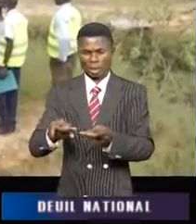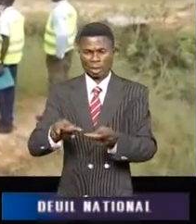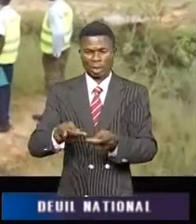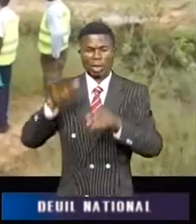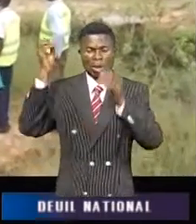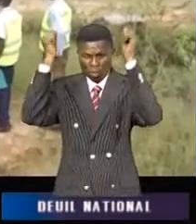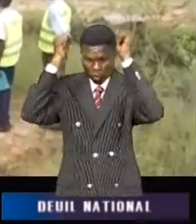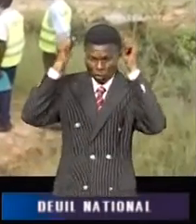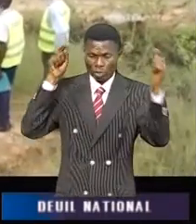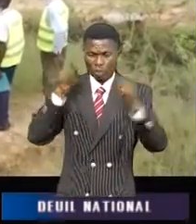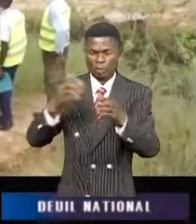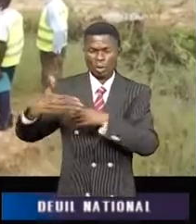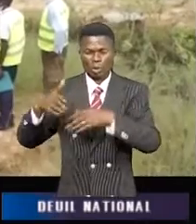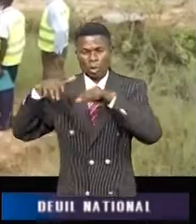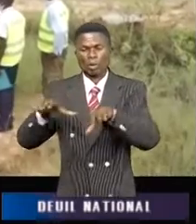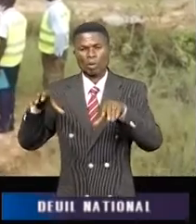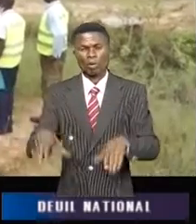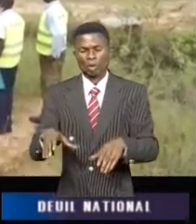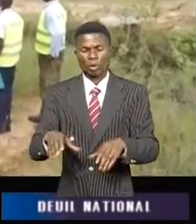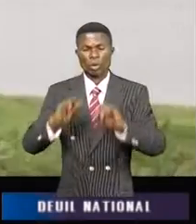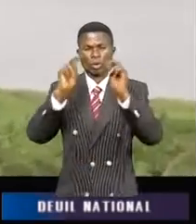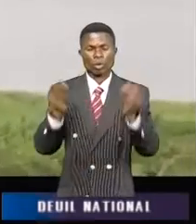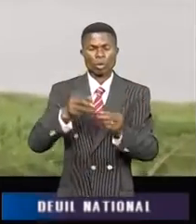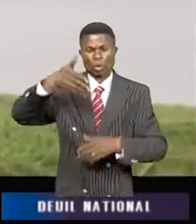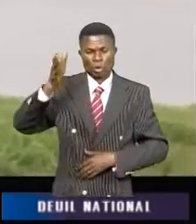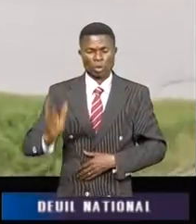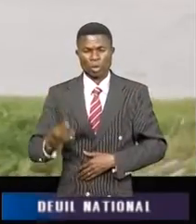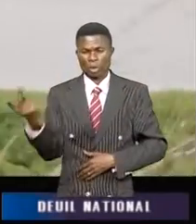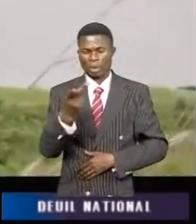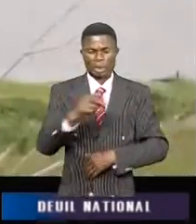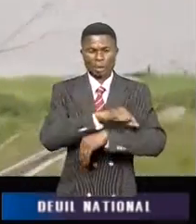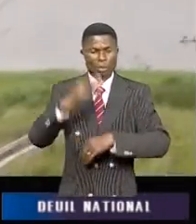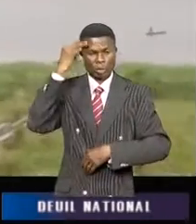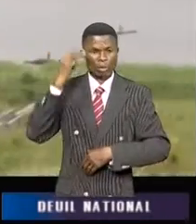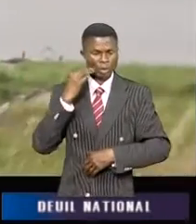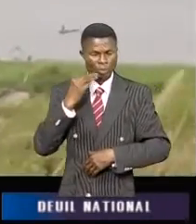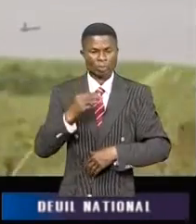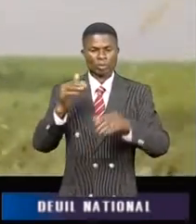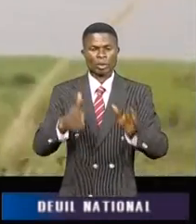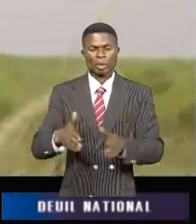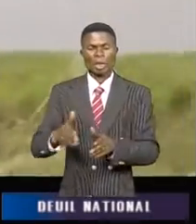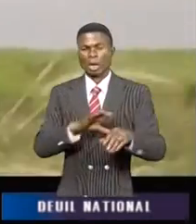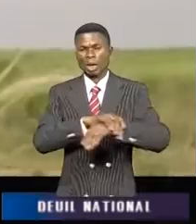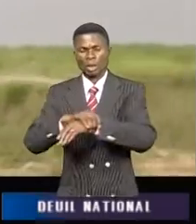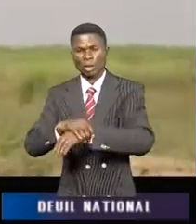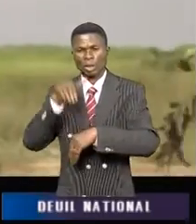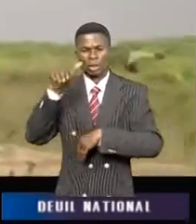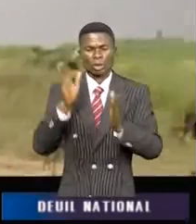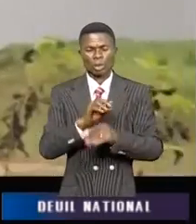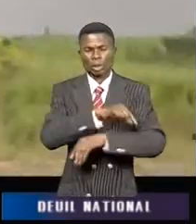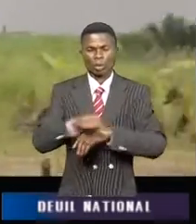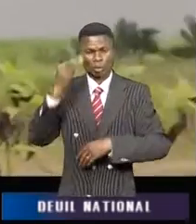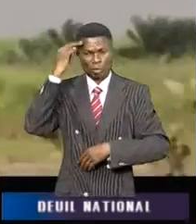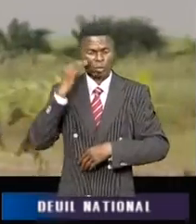Maluku, au bord du fleuve Congo, qu'une délégation des experts de ces deux ministères et de l'aménageur, conduite par les directeurs du cabinet du